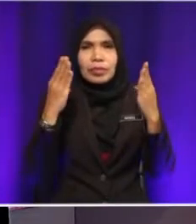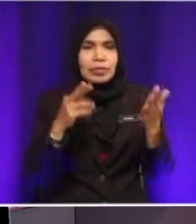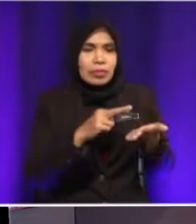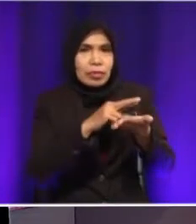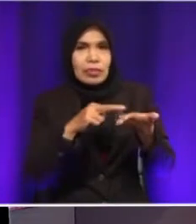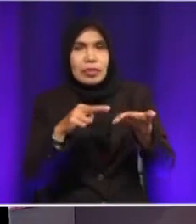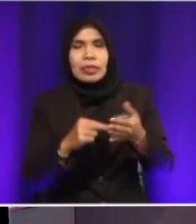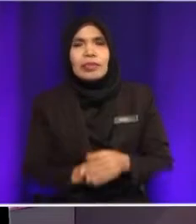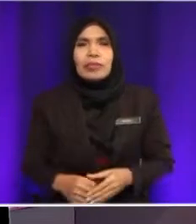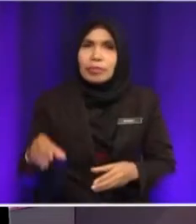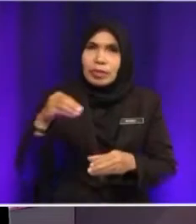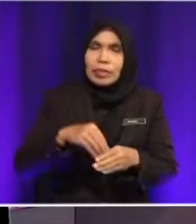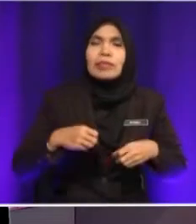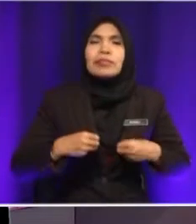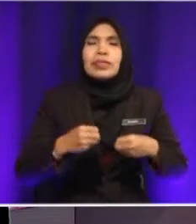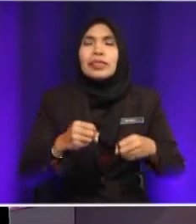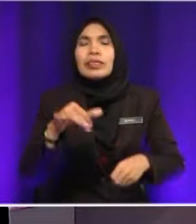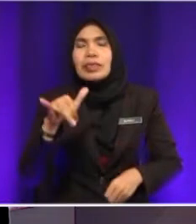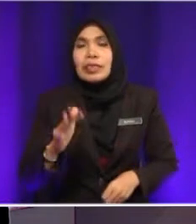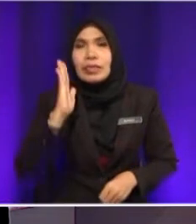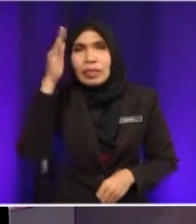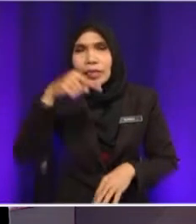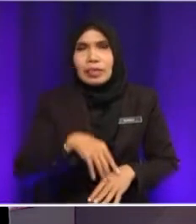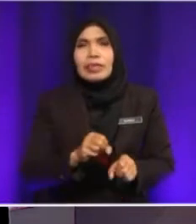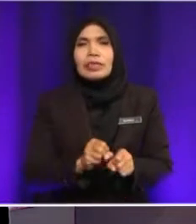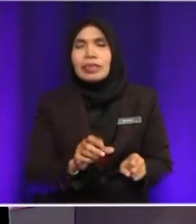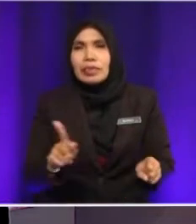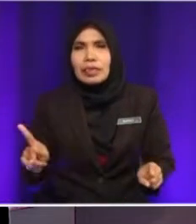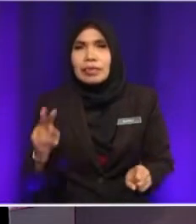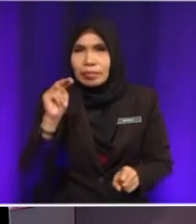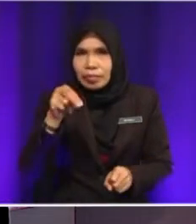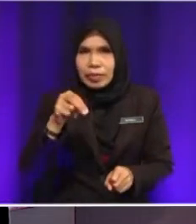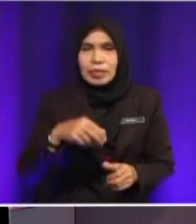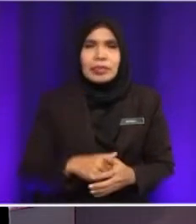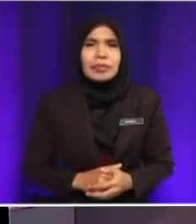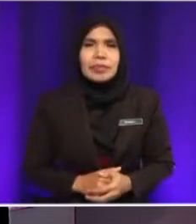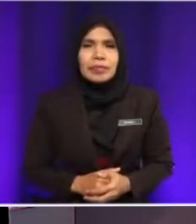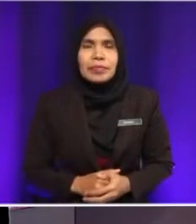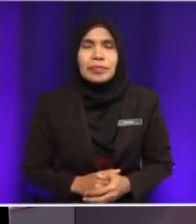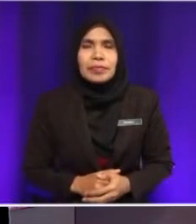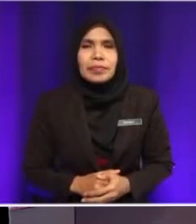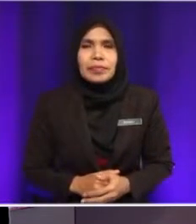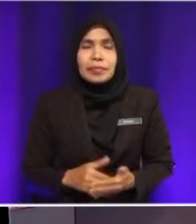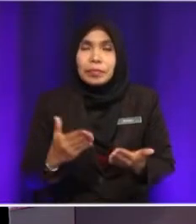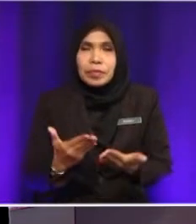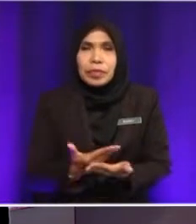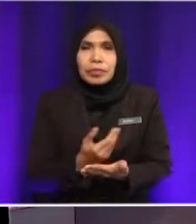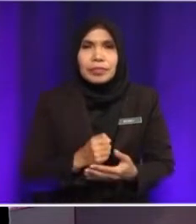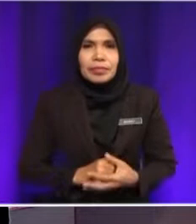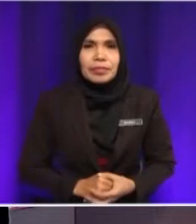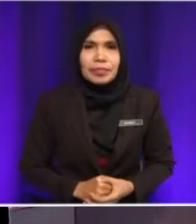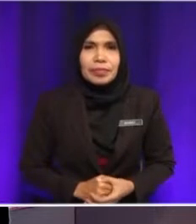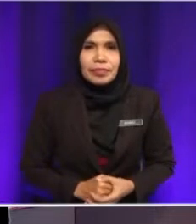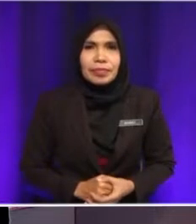sistem yang kita akan sediakan nanti ini satu pembaharuan ya kita akan Kemukakan yang barulah yang ada nanti kita